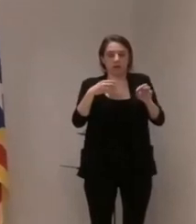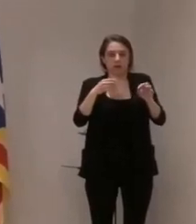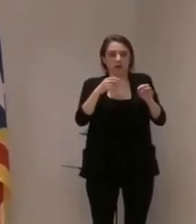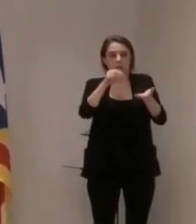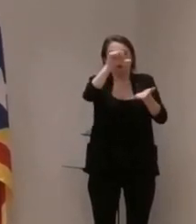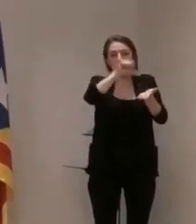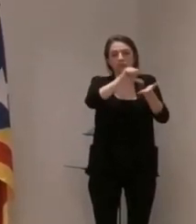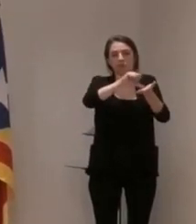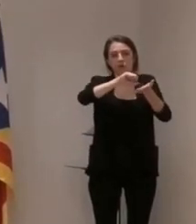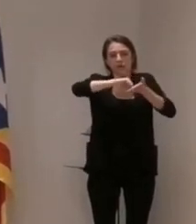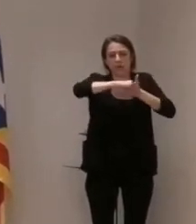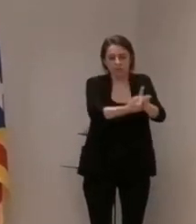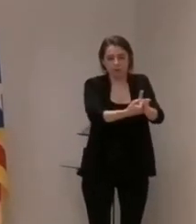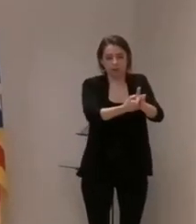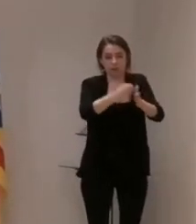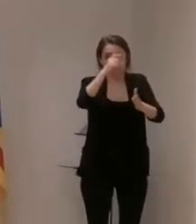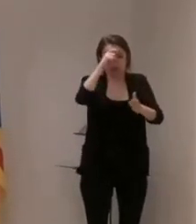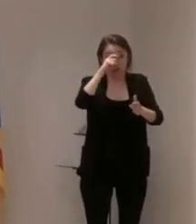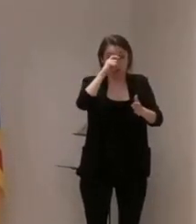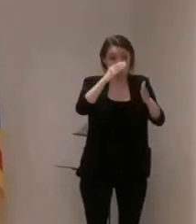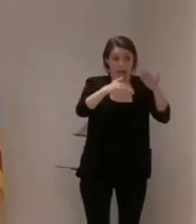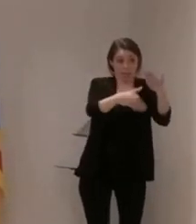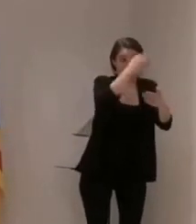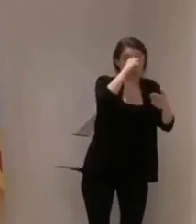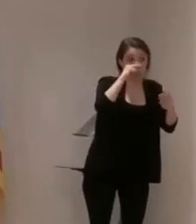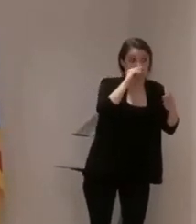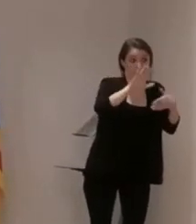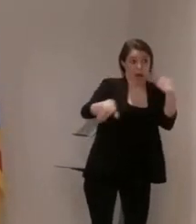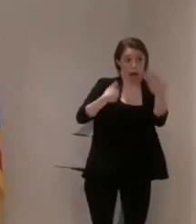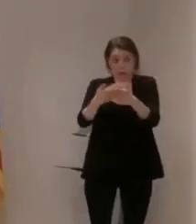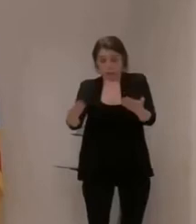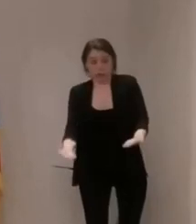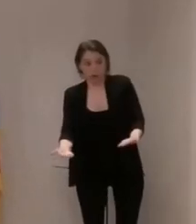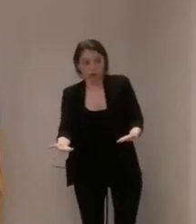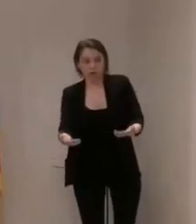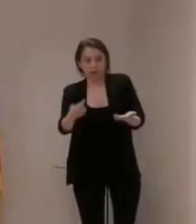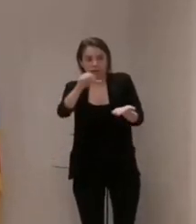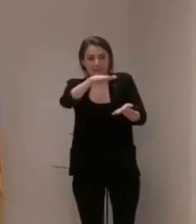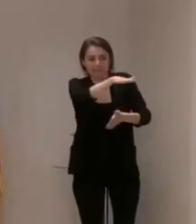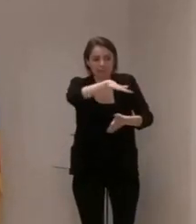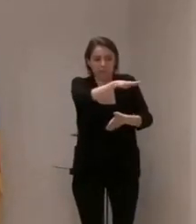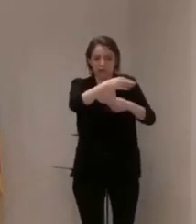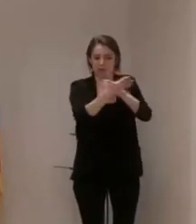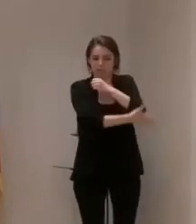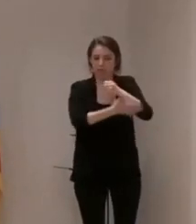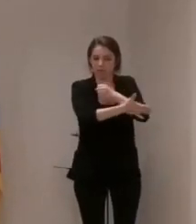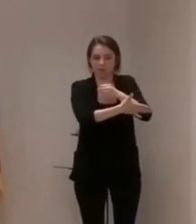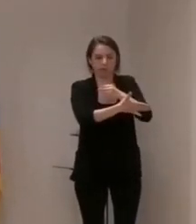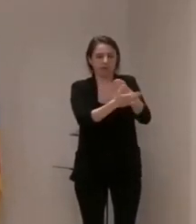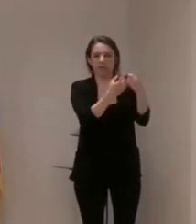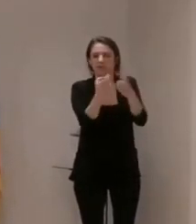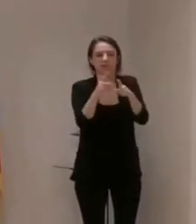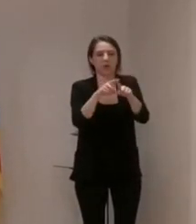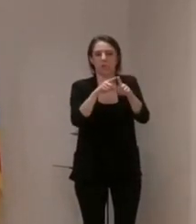repressió durant el franquisme i fins avui, Via Laietana s'ha de convertir com un centre